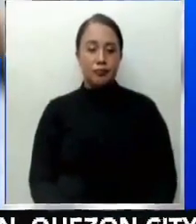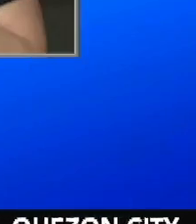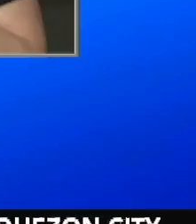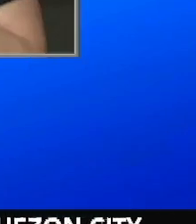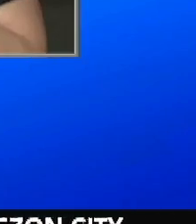sal